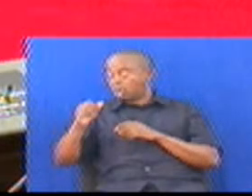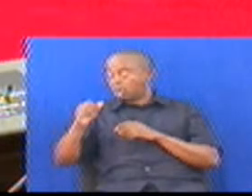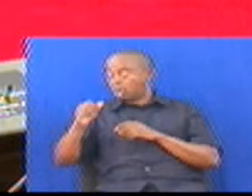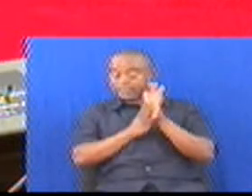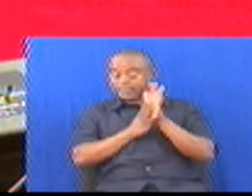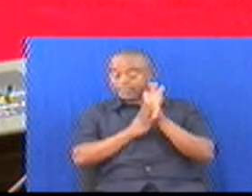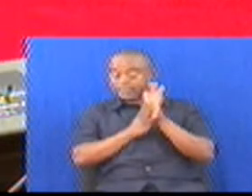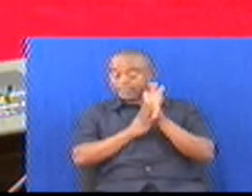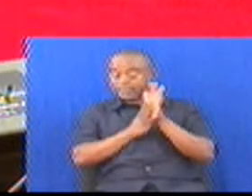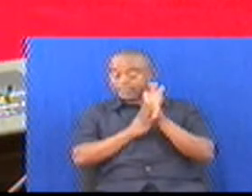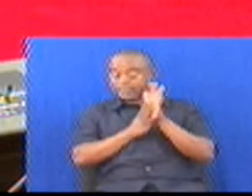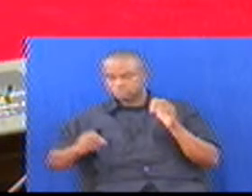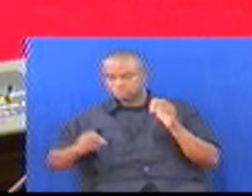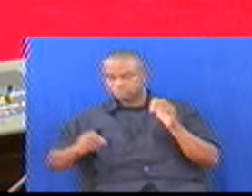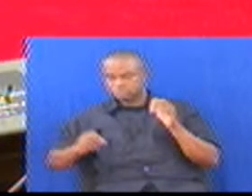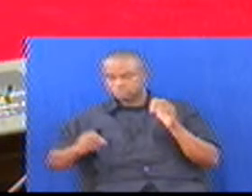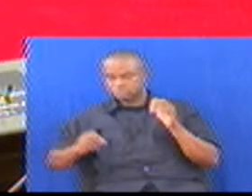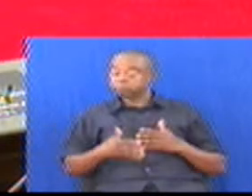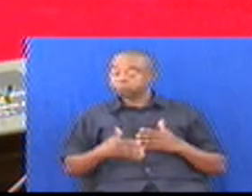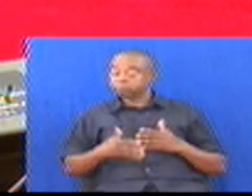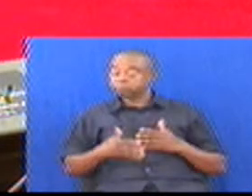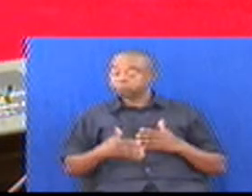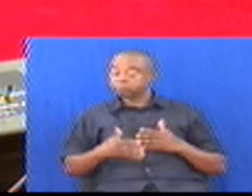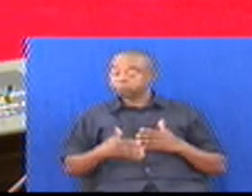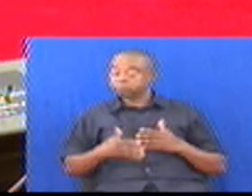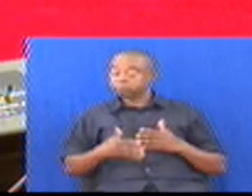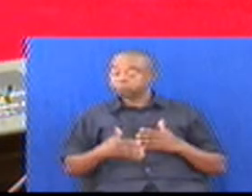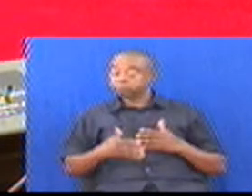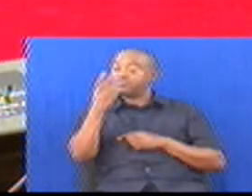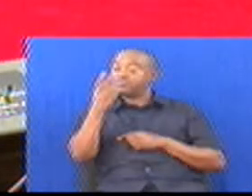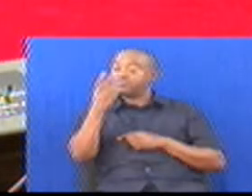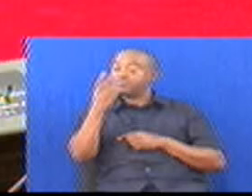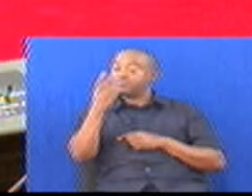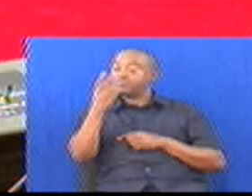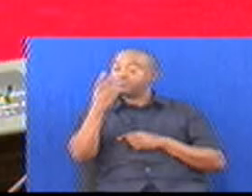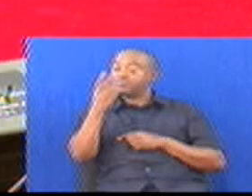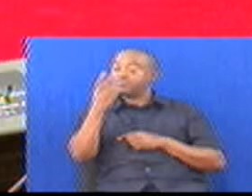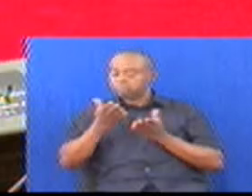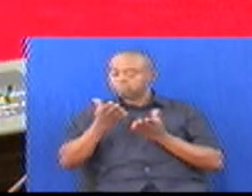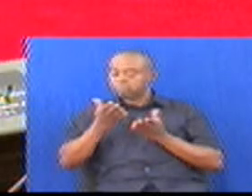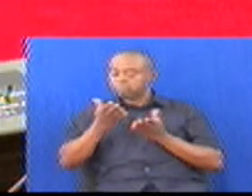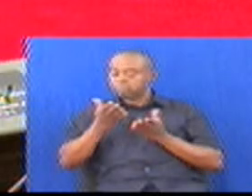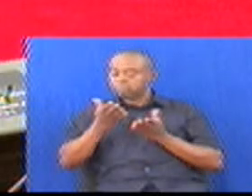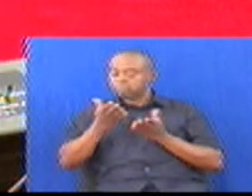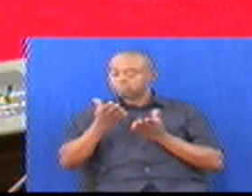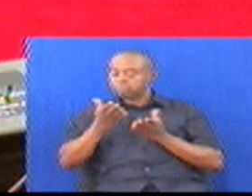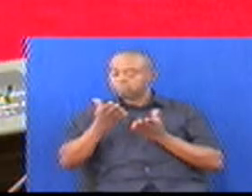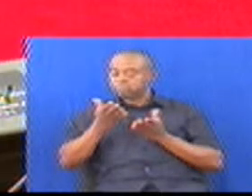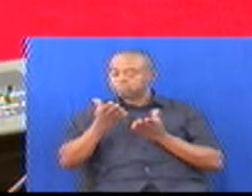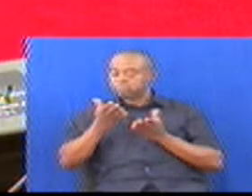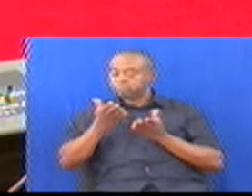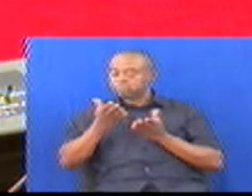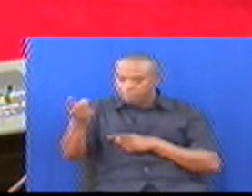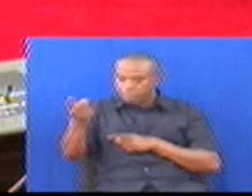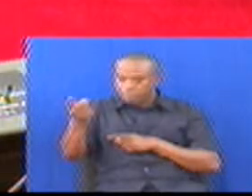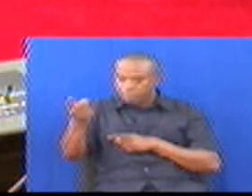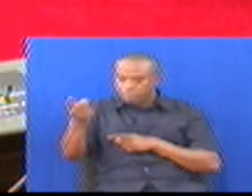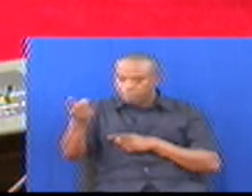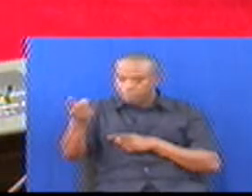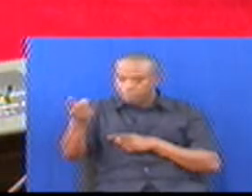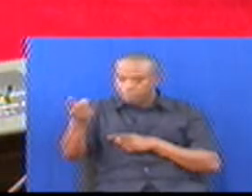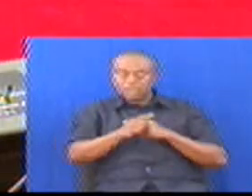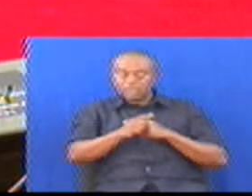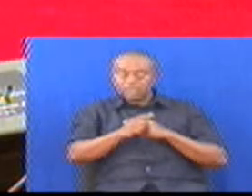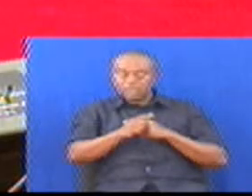2019-20. Jumla ya shilingi trilioni 2.2 zimetumika kugharamia mikopo katika kipindi cha mwaka